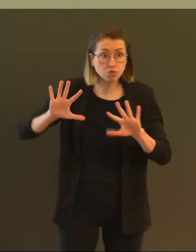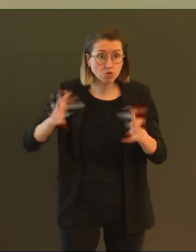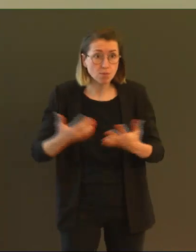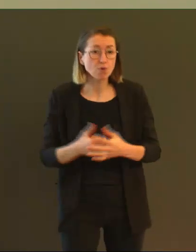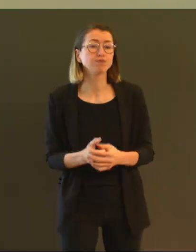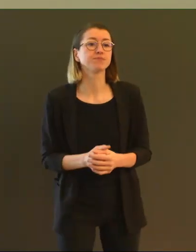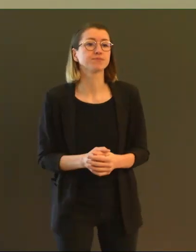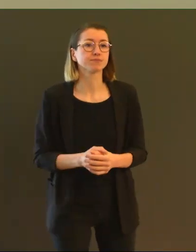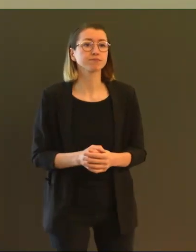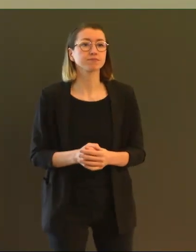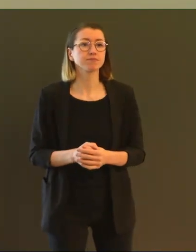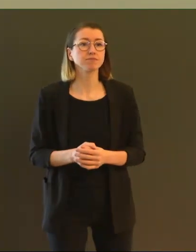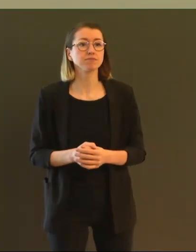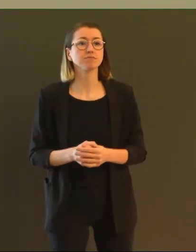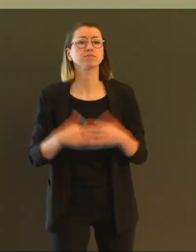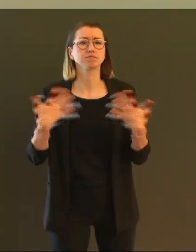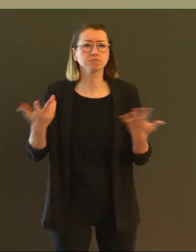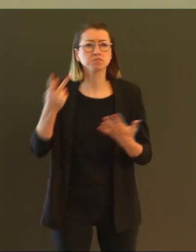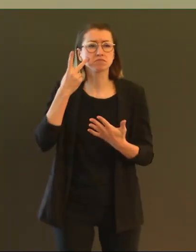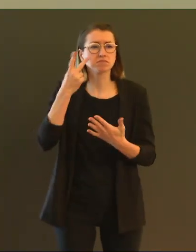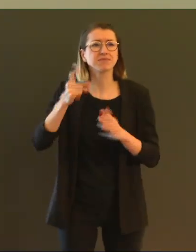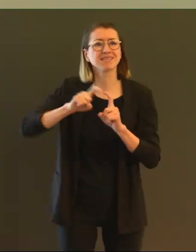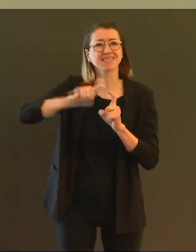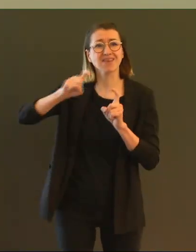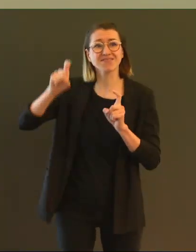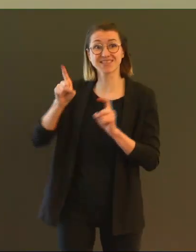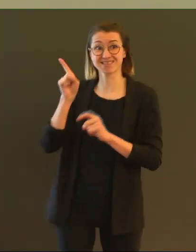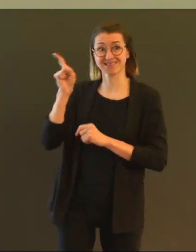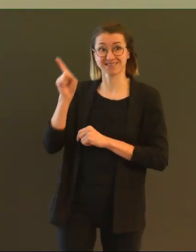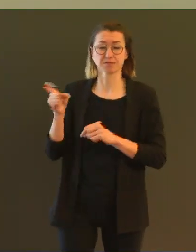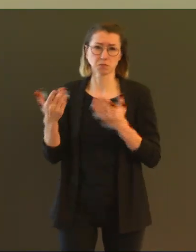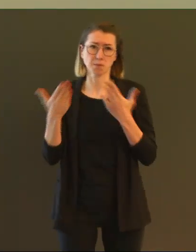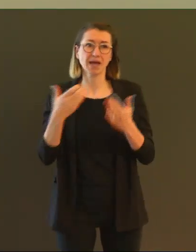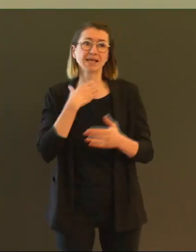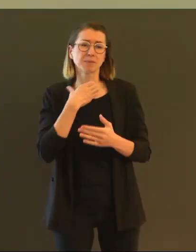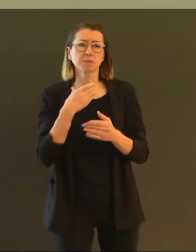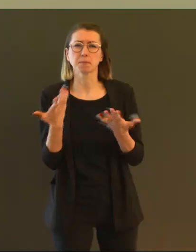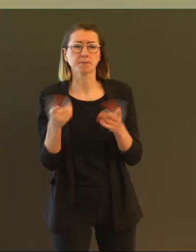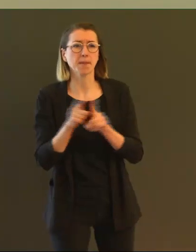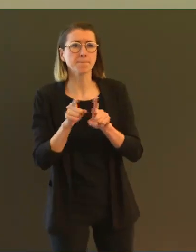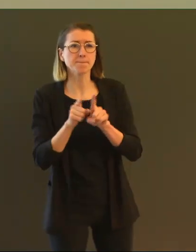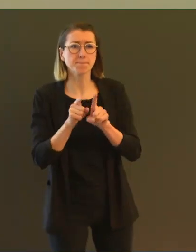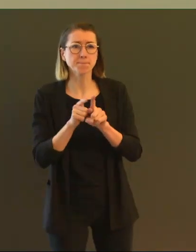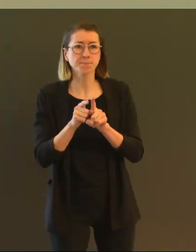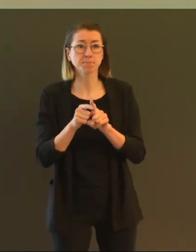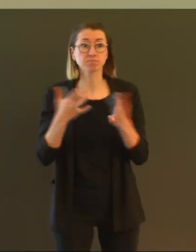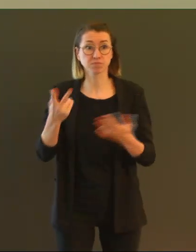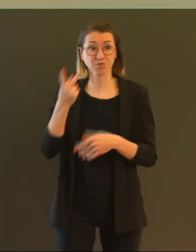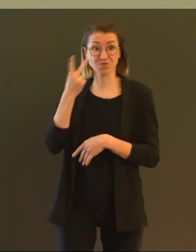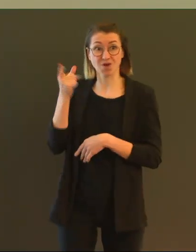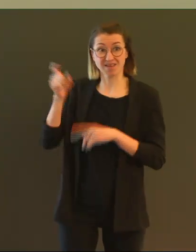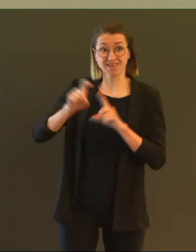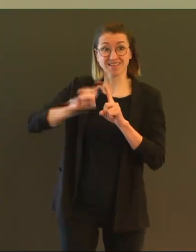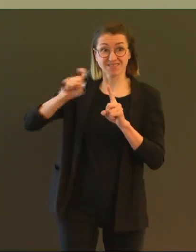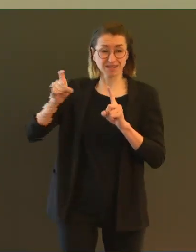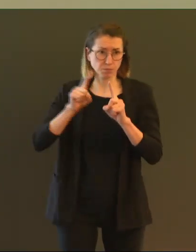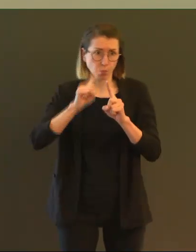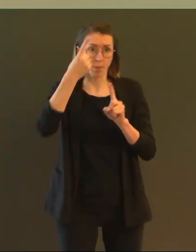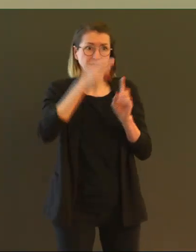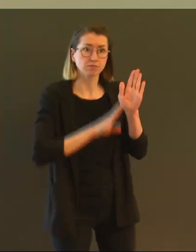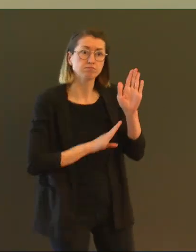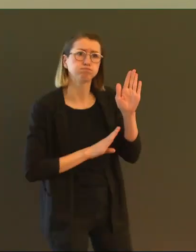grippe. Comme vous le voyez, c'est ici le deuxième pic sombre après le premier pic classique de grippe. Et comme vous le